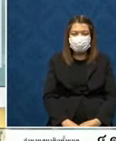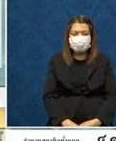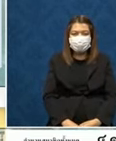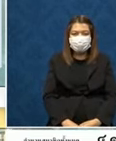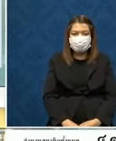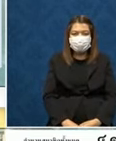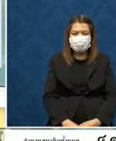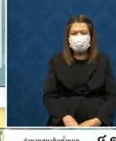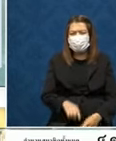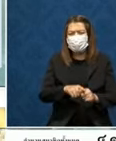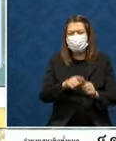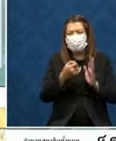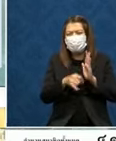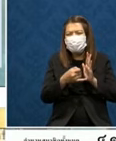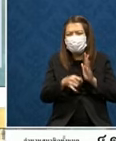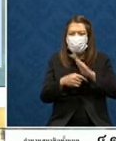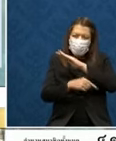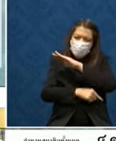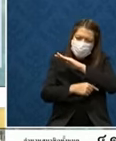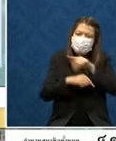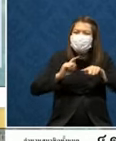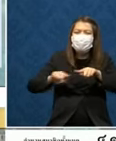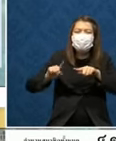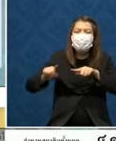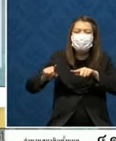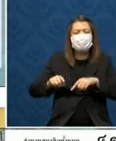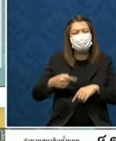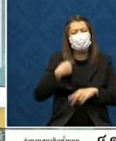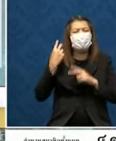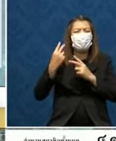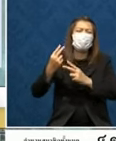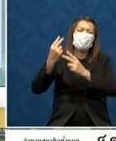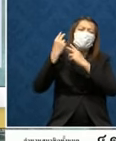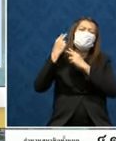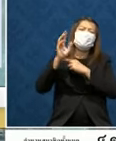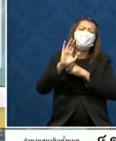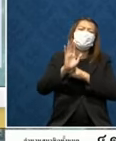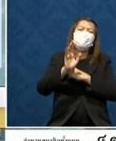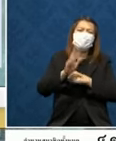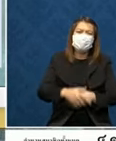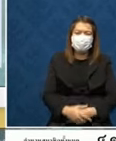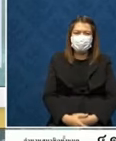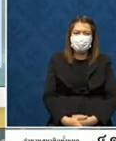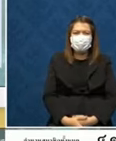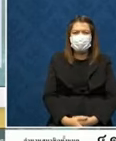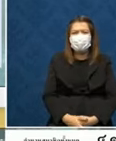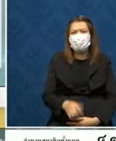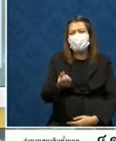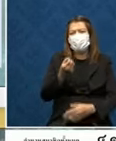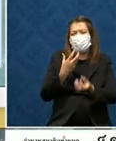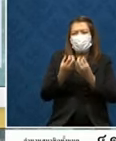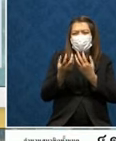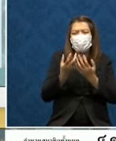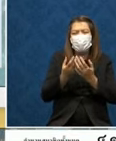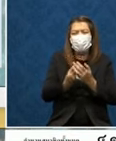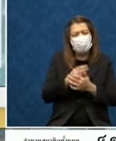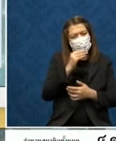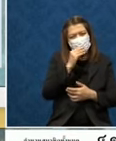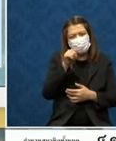พูดถึงคอร์รัปชั่นโน่นนี่อะไรต่างๆผมก็ไม่อยากจะย้อนกลับไปอนะฮะก็หลายท่านก็ยังกล้าจะพูดออกมา